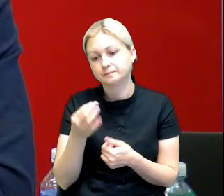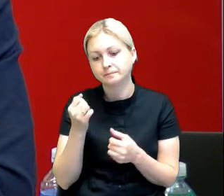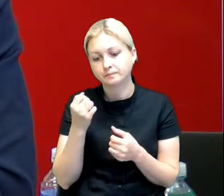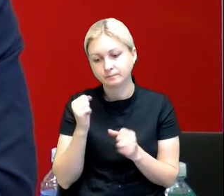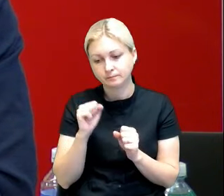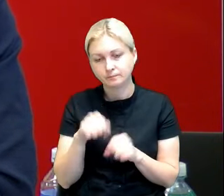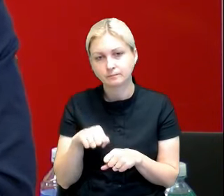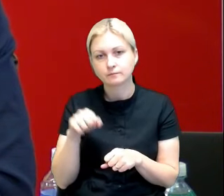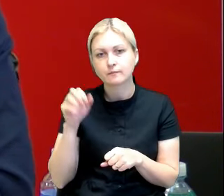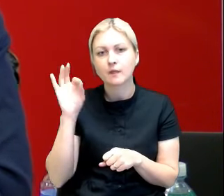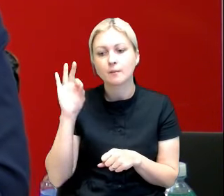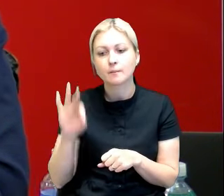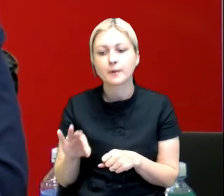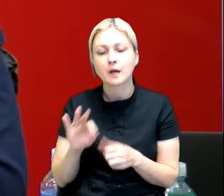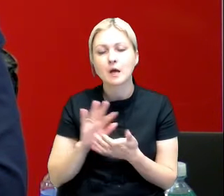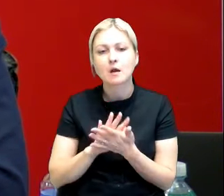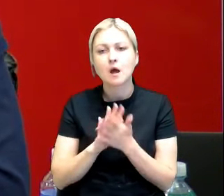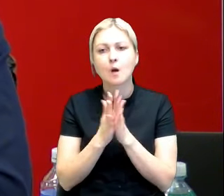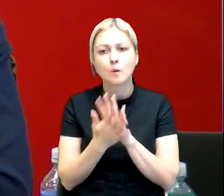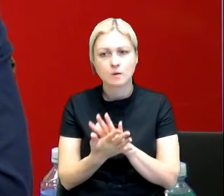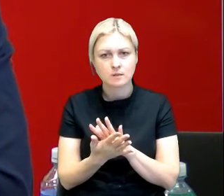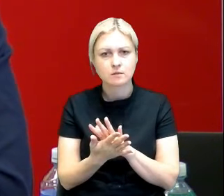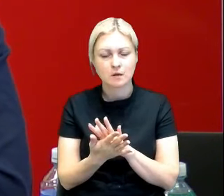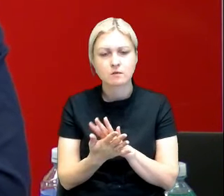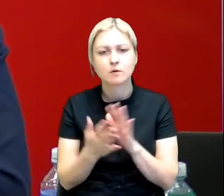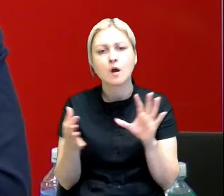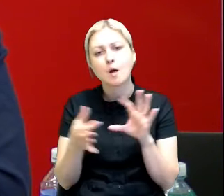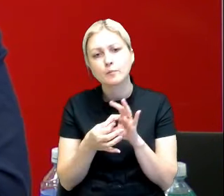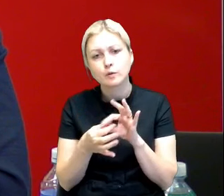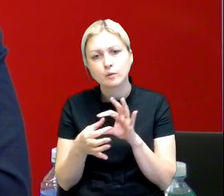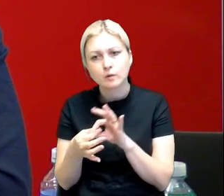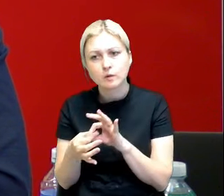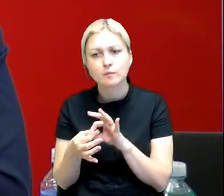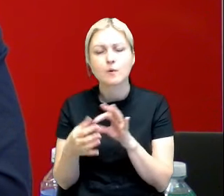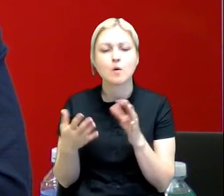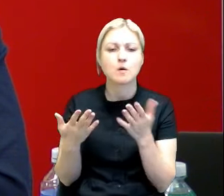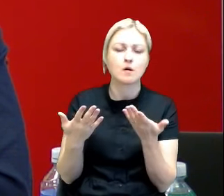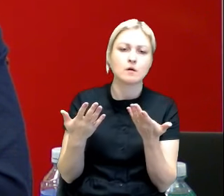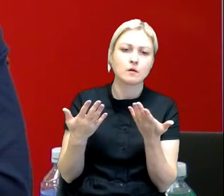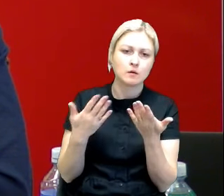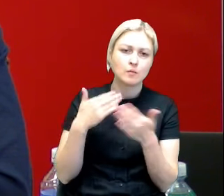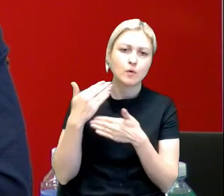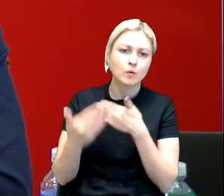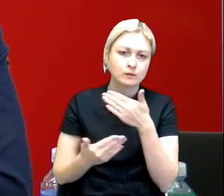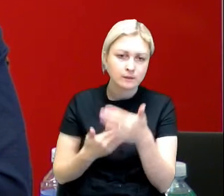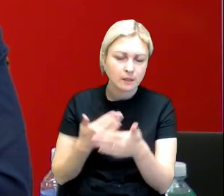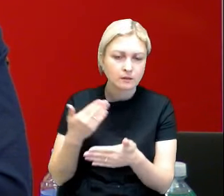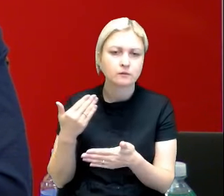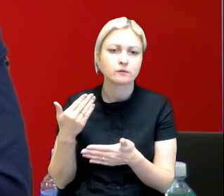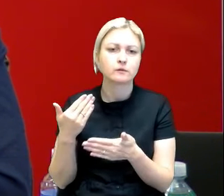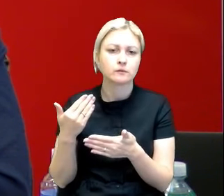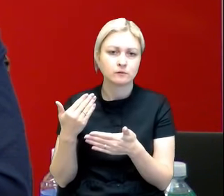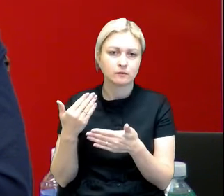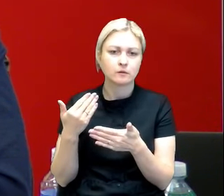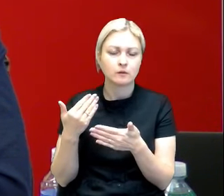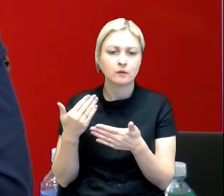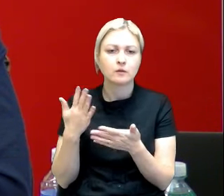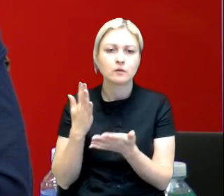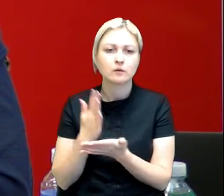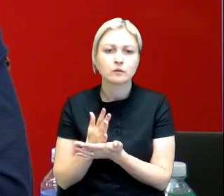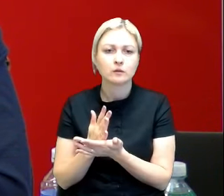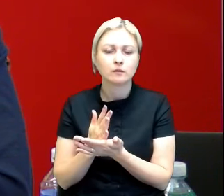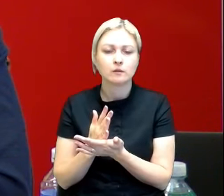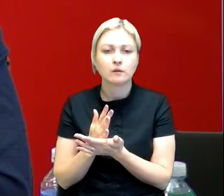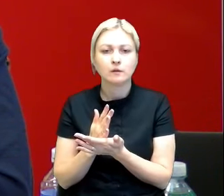reorganizacijų procesai ypač apjūiant ir sudarant tokį globaliai didelį darinį